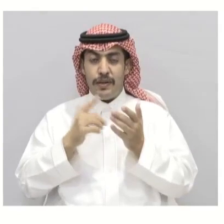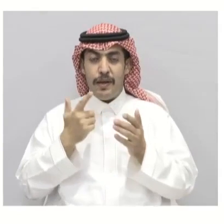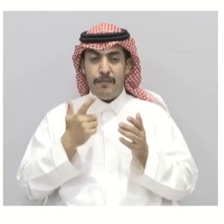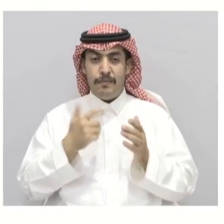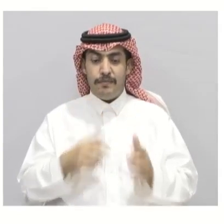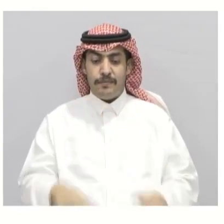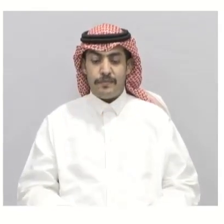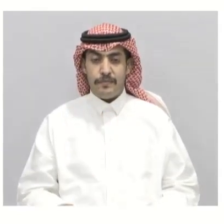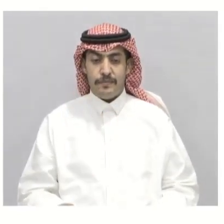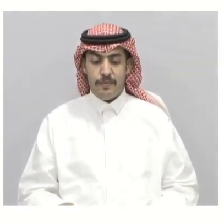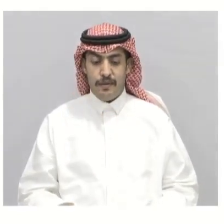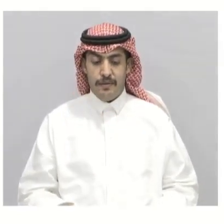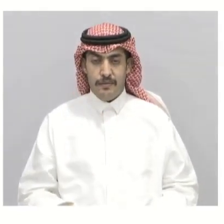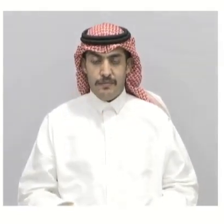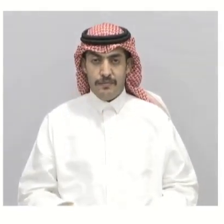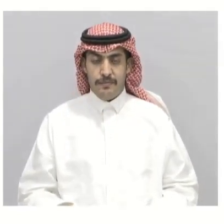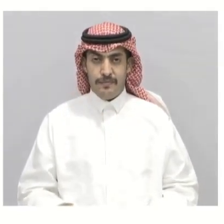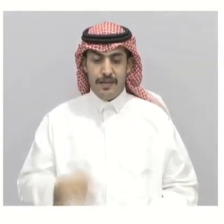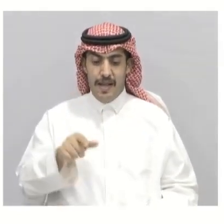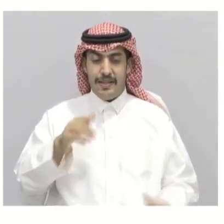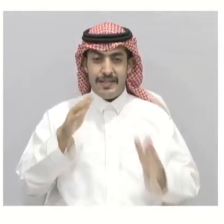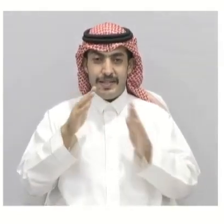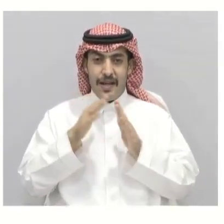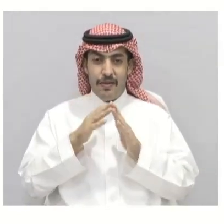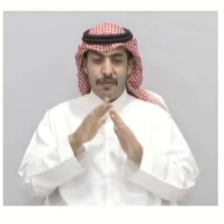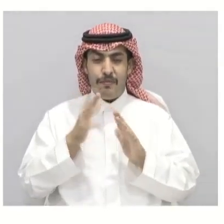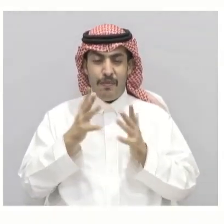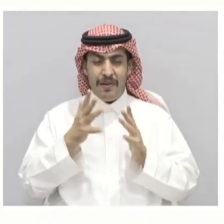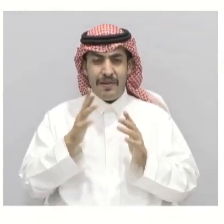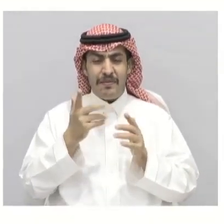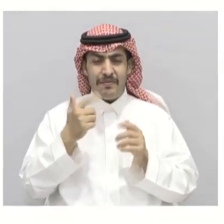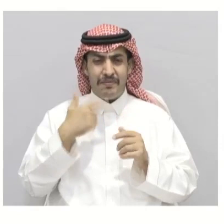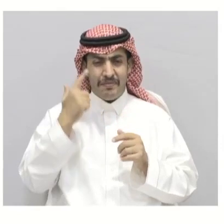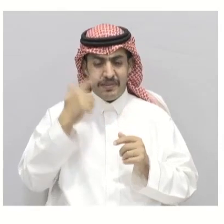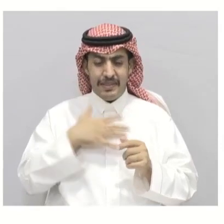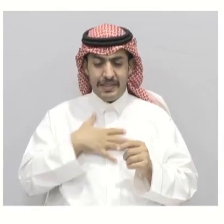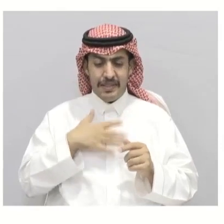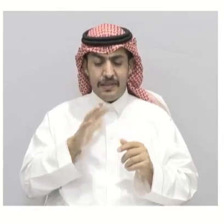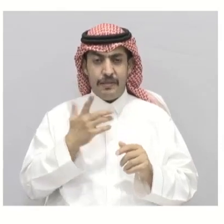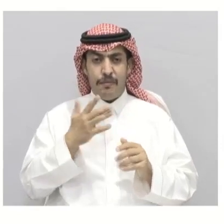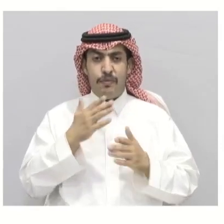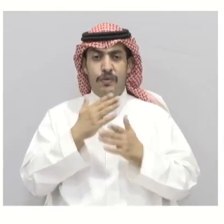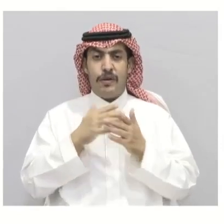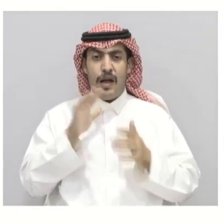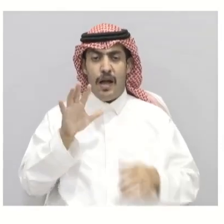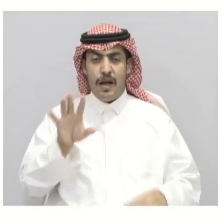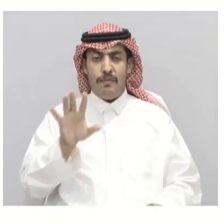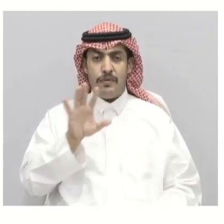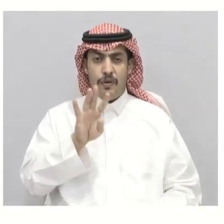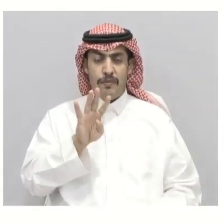ساقول ان قياس هذه الزاويه او تقدير قياس هذه الزاويه هي